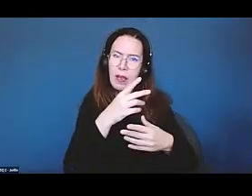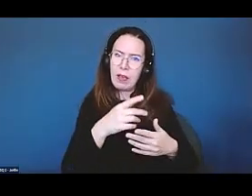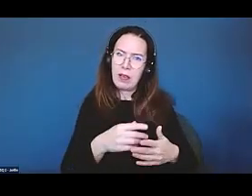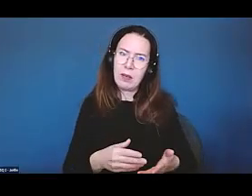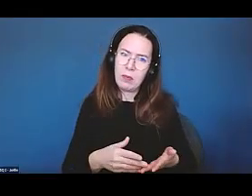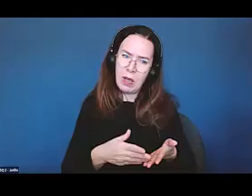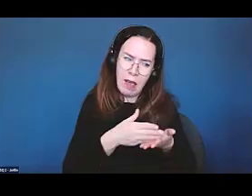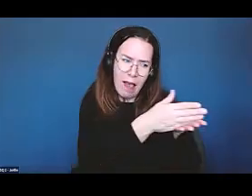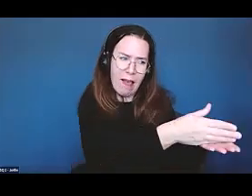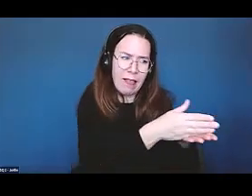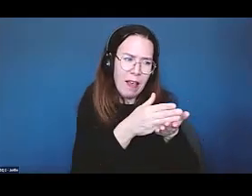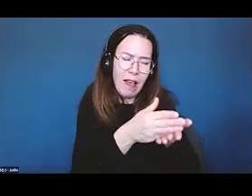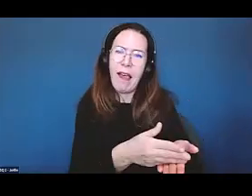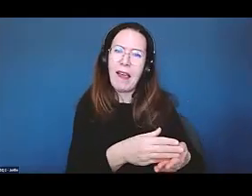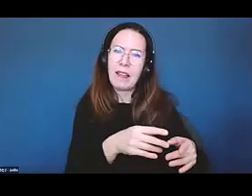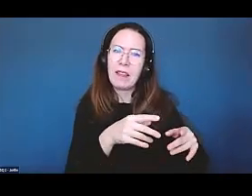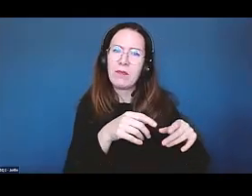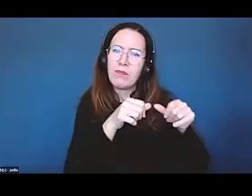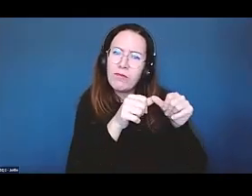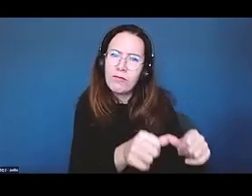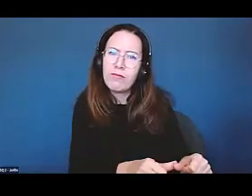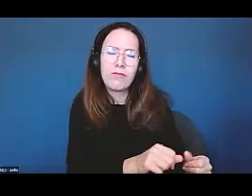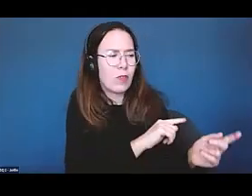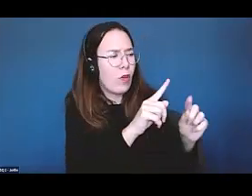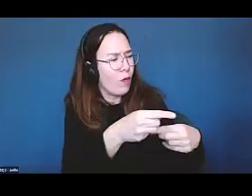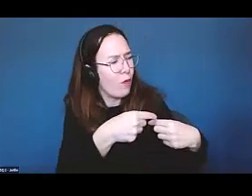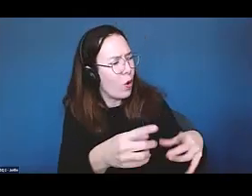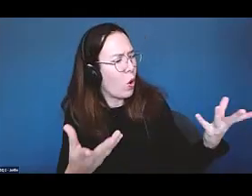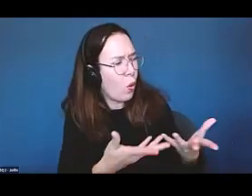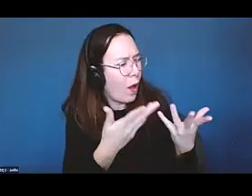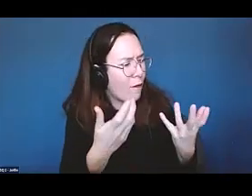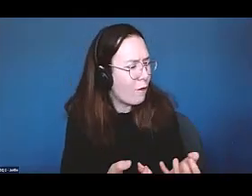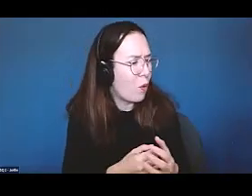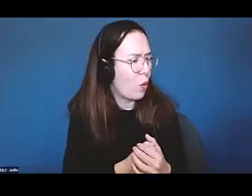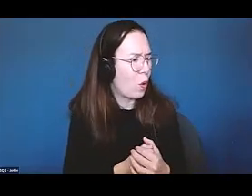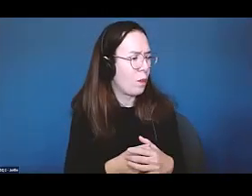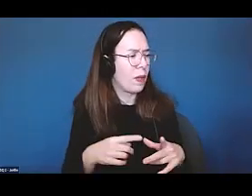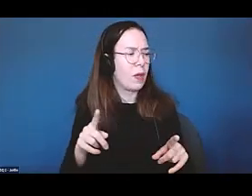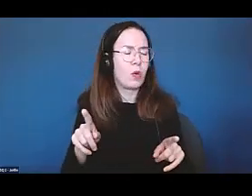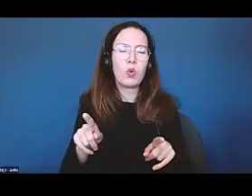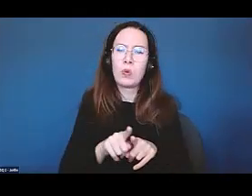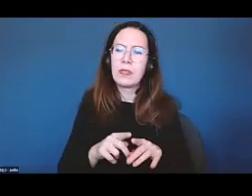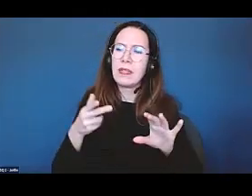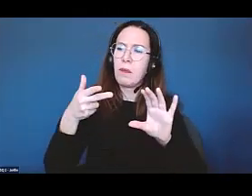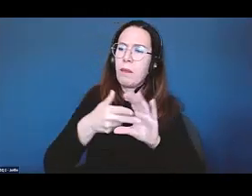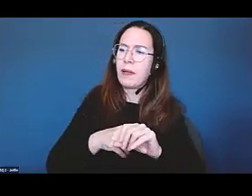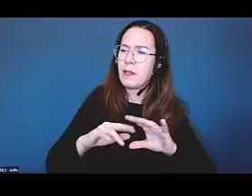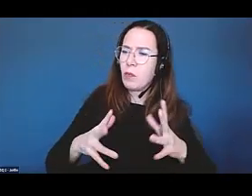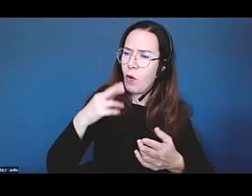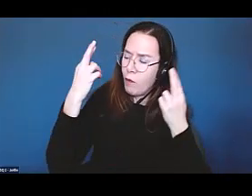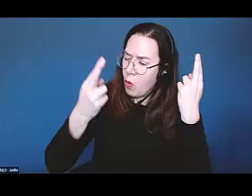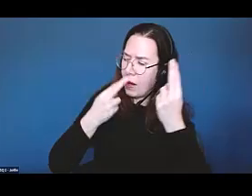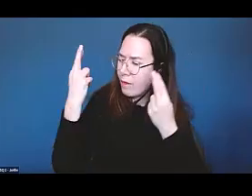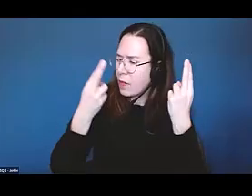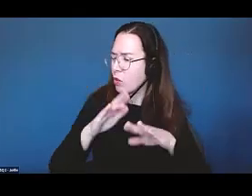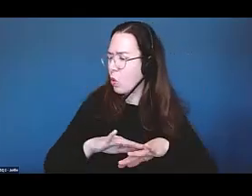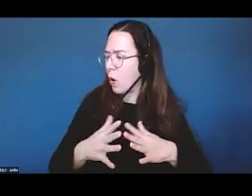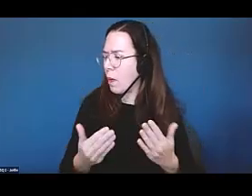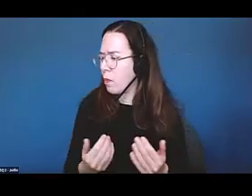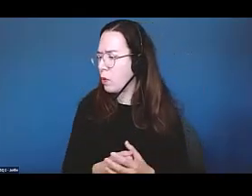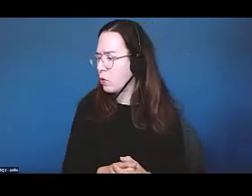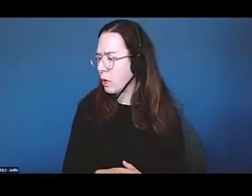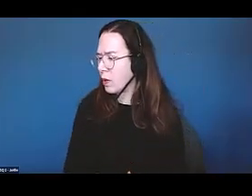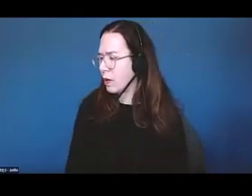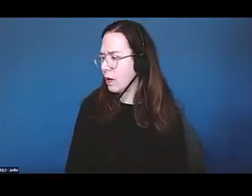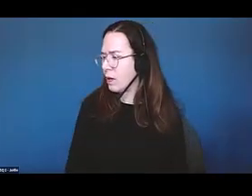et aider aux résidents à développer un sens d'où ils vous souhaitaient aller et aussi participer à réfléchir. Alors, ce qu'on